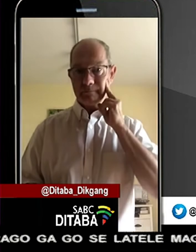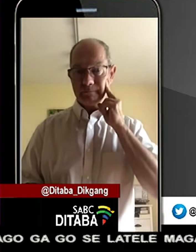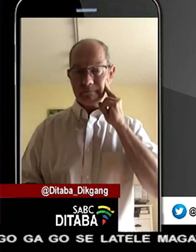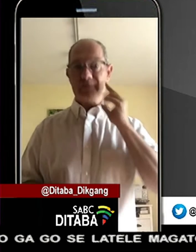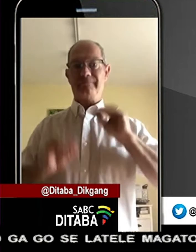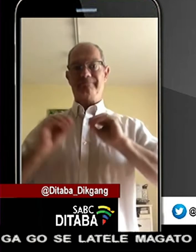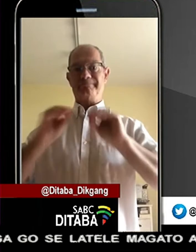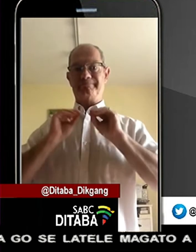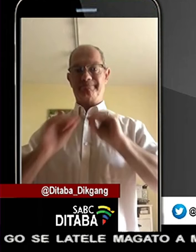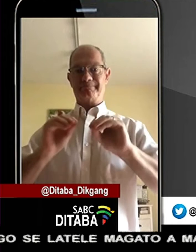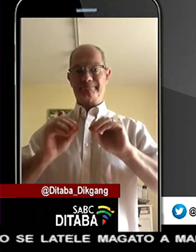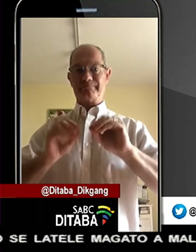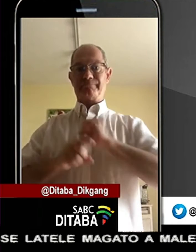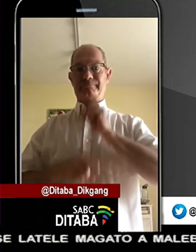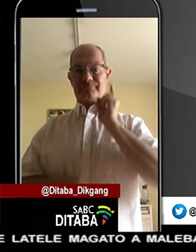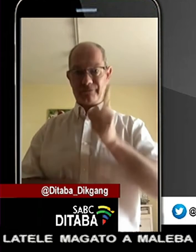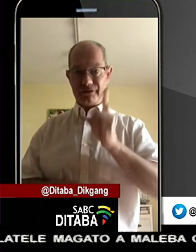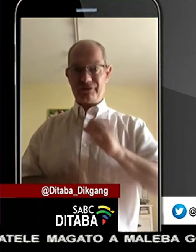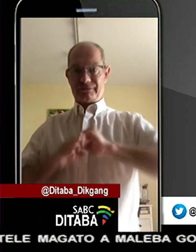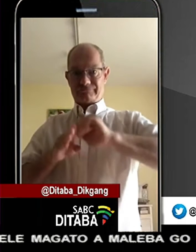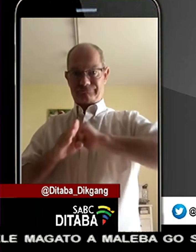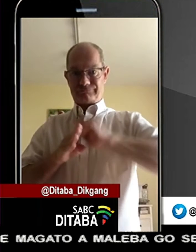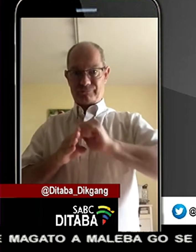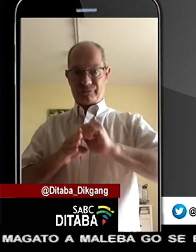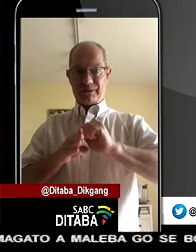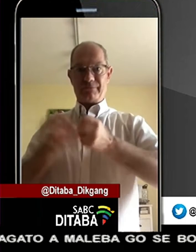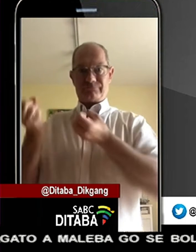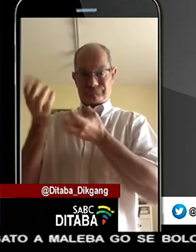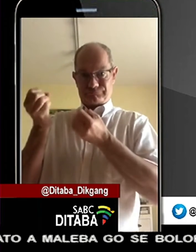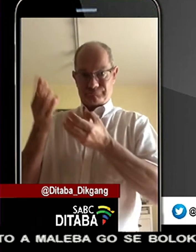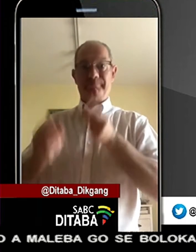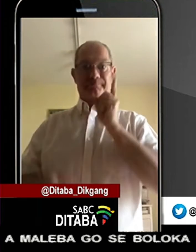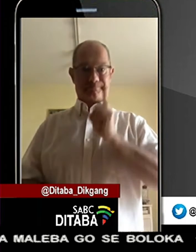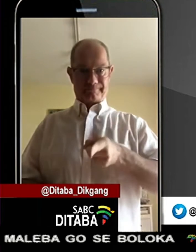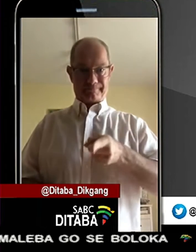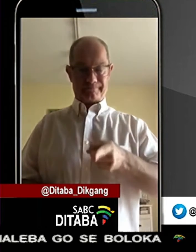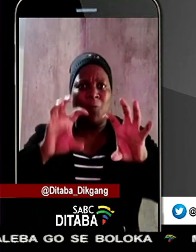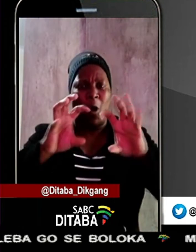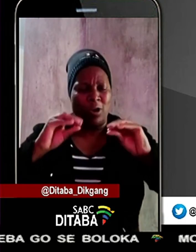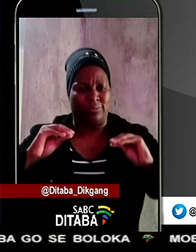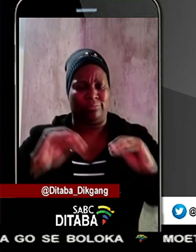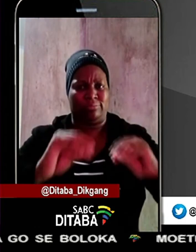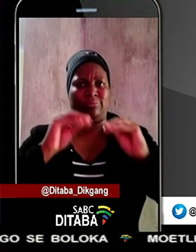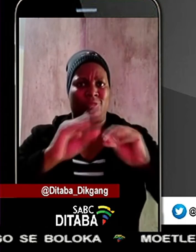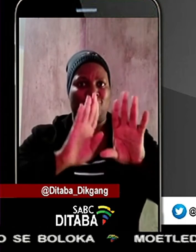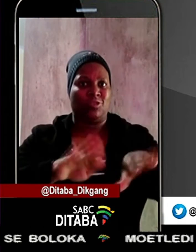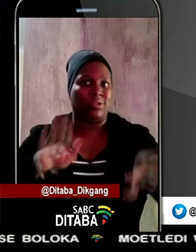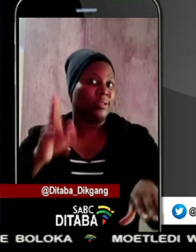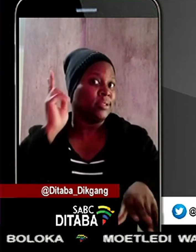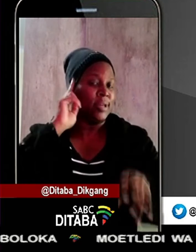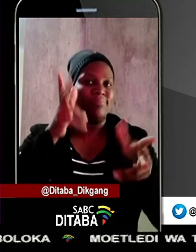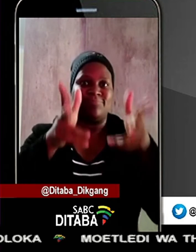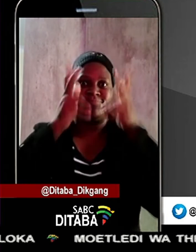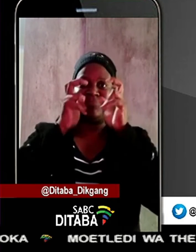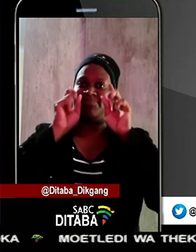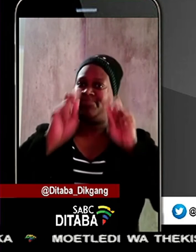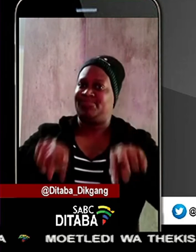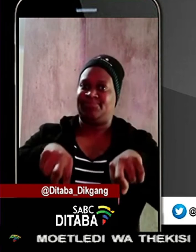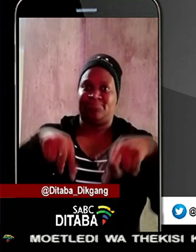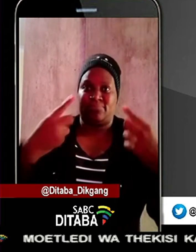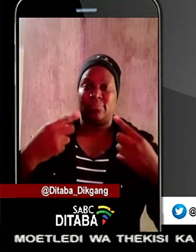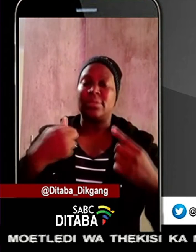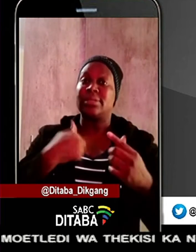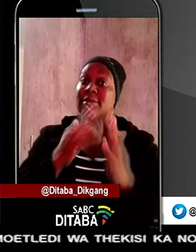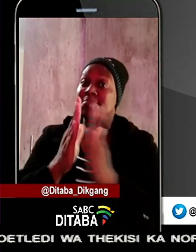moka di ka dirwa ge mmušo o ka beela ka thoko ditekanyetšo. Boleng ba thuto dikolong tša bana